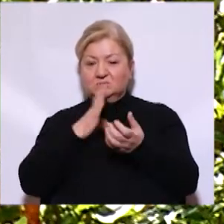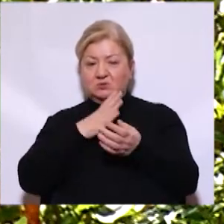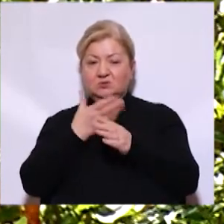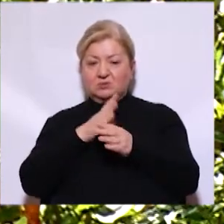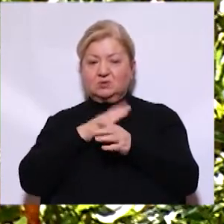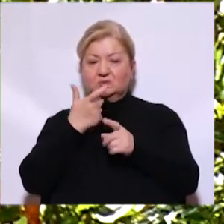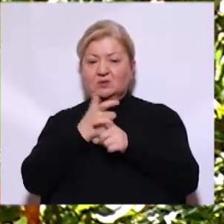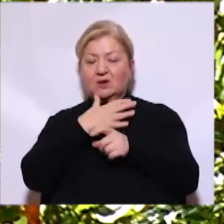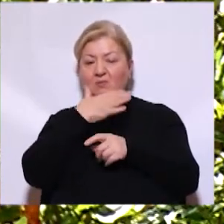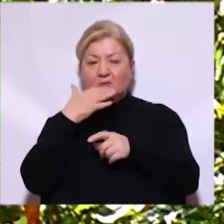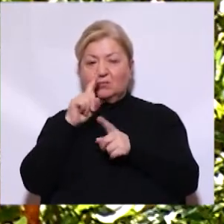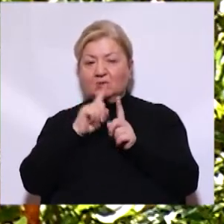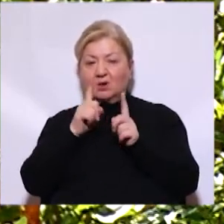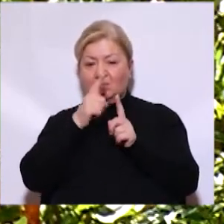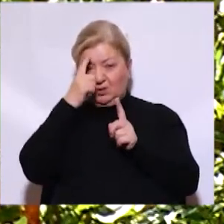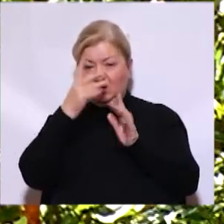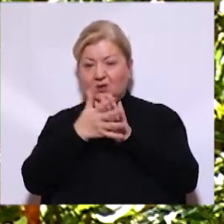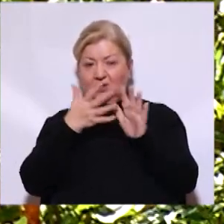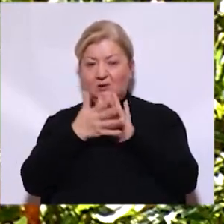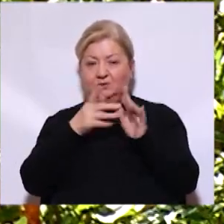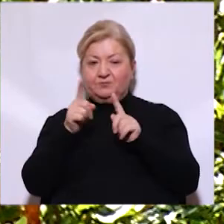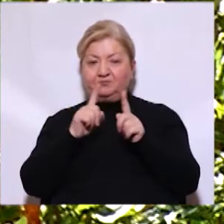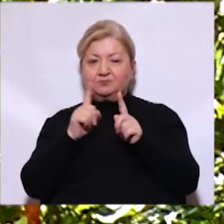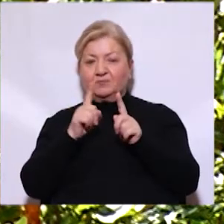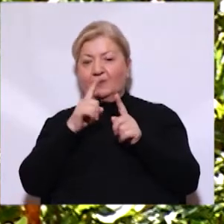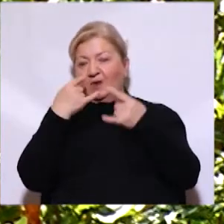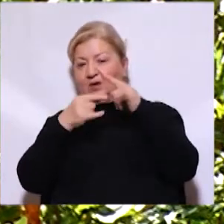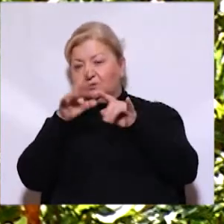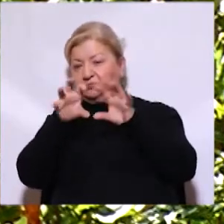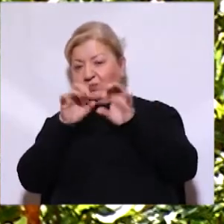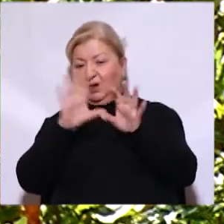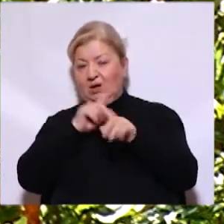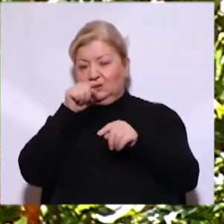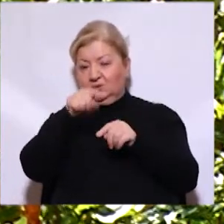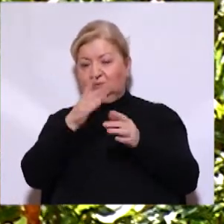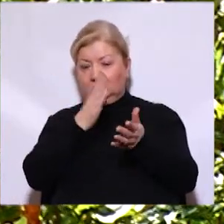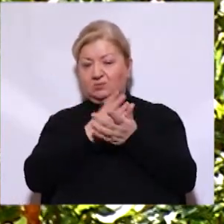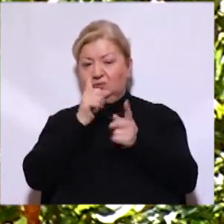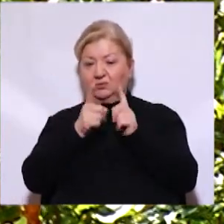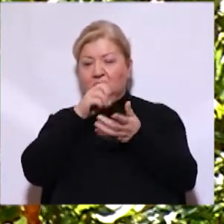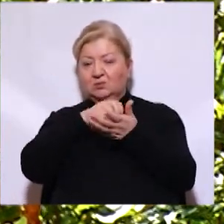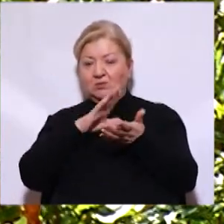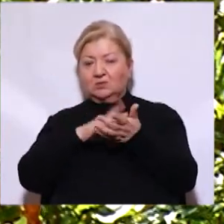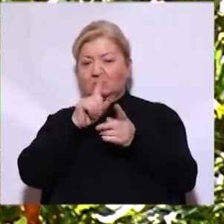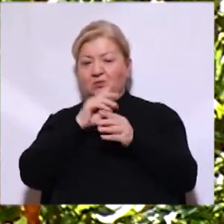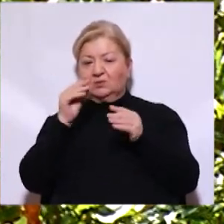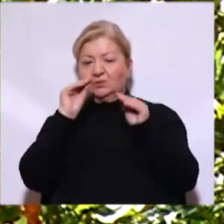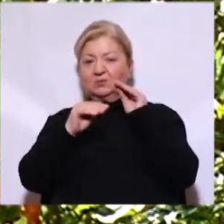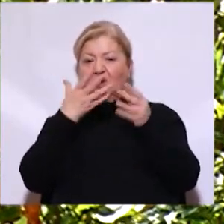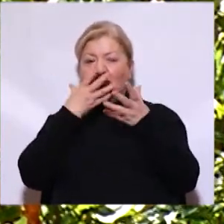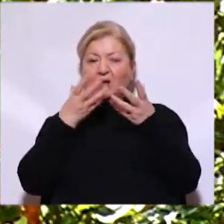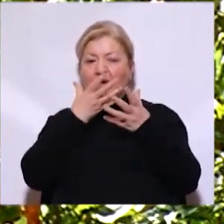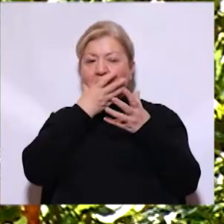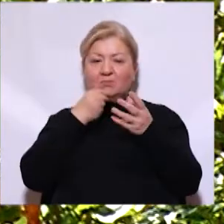მე მაგალითად ბევრი რამე აქედან გავიგე, არა ვთქვა ტელევიზიებიდან სიუჟეტები და ასე შემდეგ, ხო? აქ არის ყველაფერი